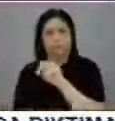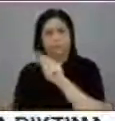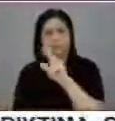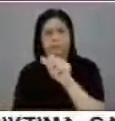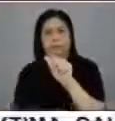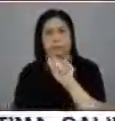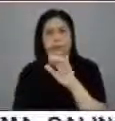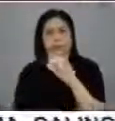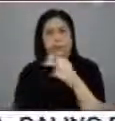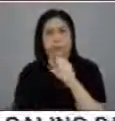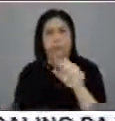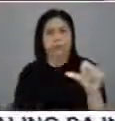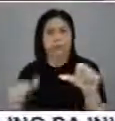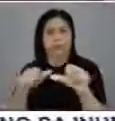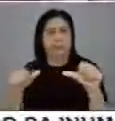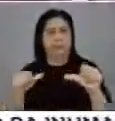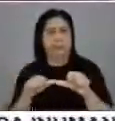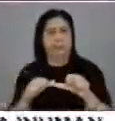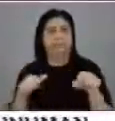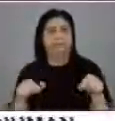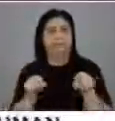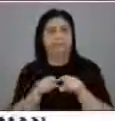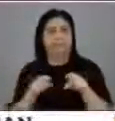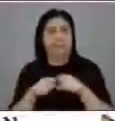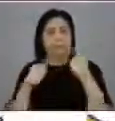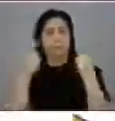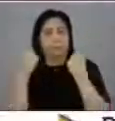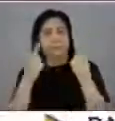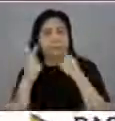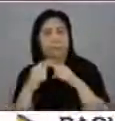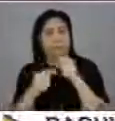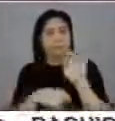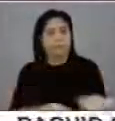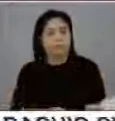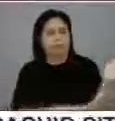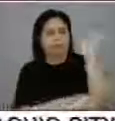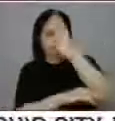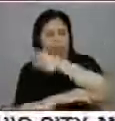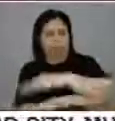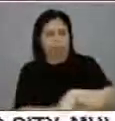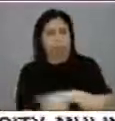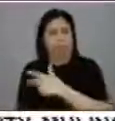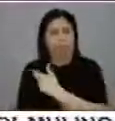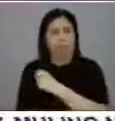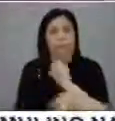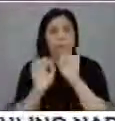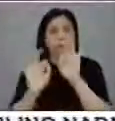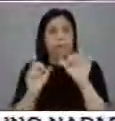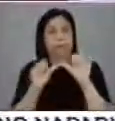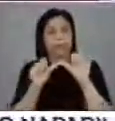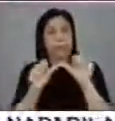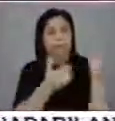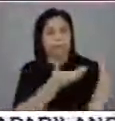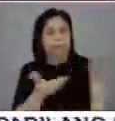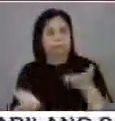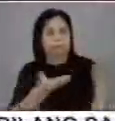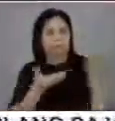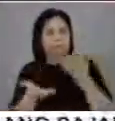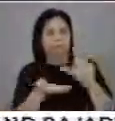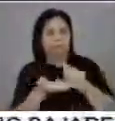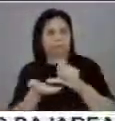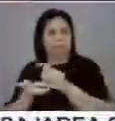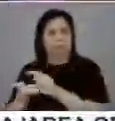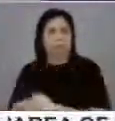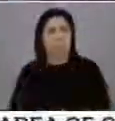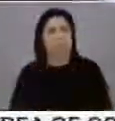maaring kahapon o mamayang gabi na ang huling araw ng Bakuna Nights habang patuloy naman sila sa pagbabakuna ng mga para sa second dose. Dumalo din kagabi